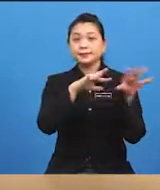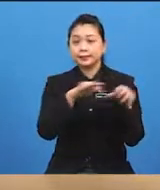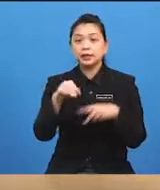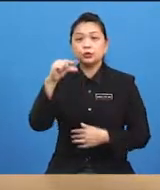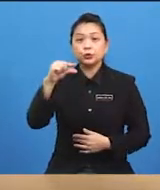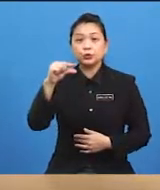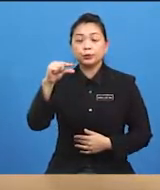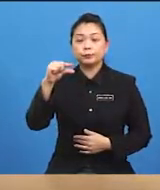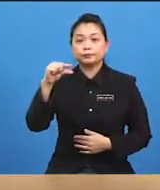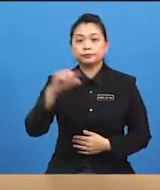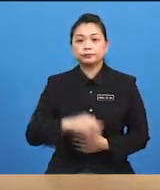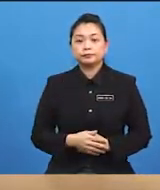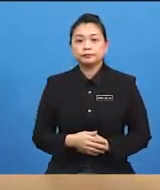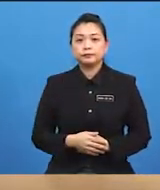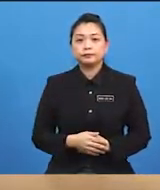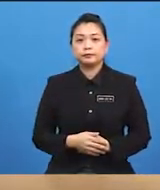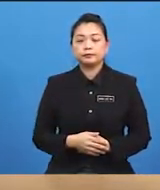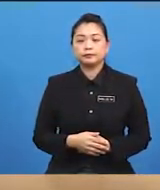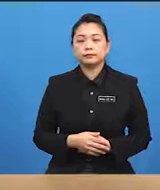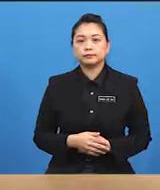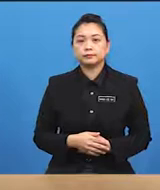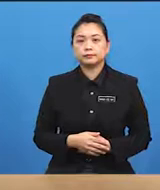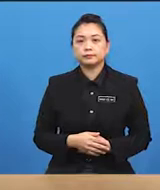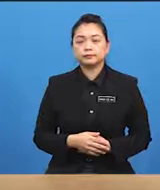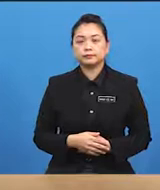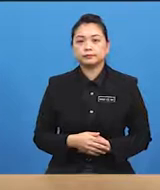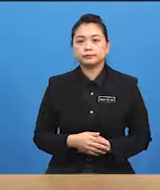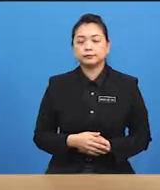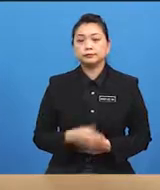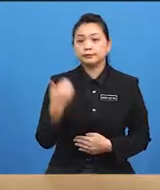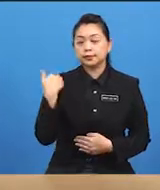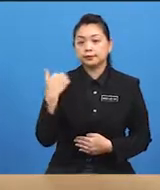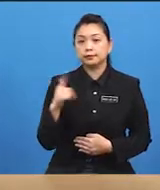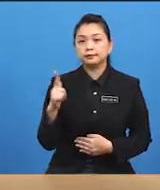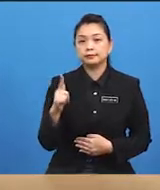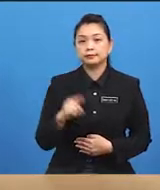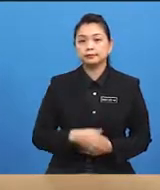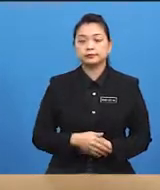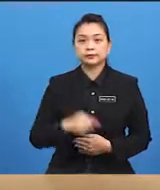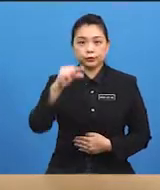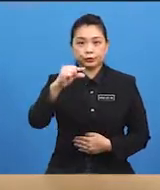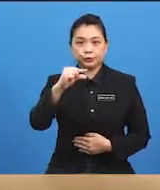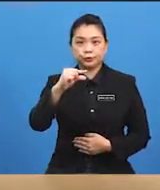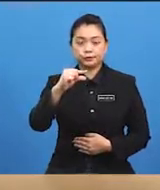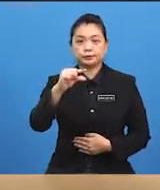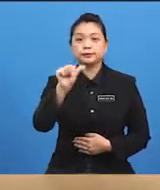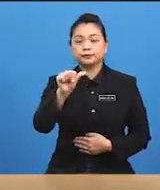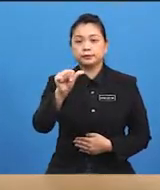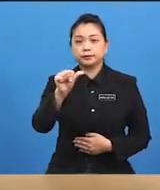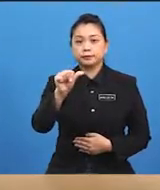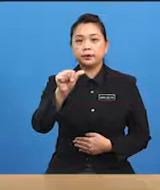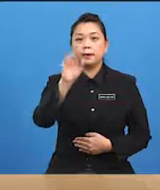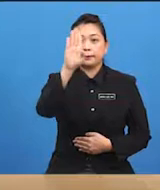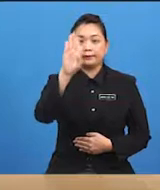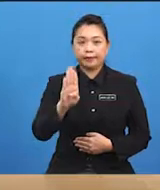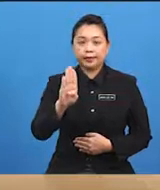minor harmonic? Not-not yang terdapat dalam G minor harmonic ialah not G, A, B